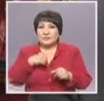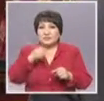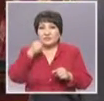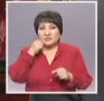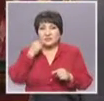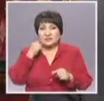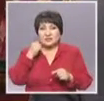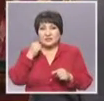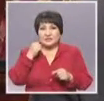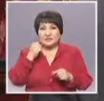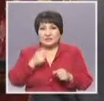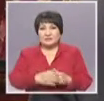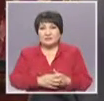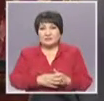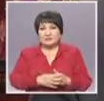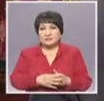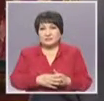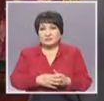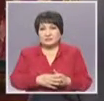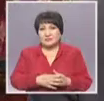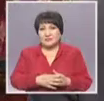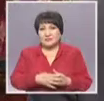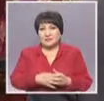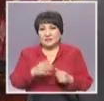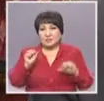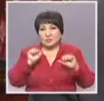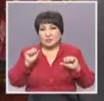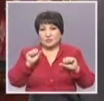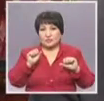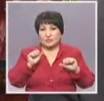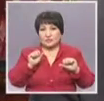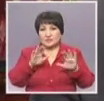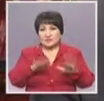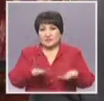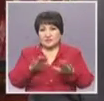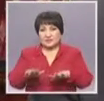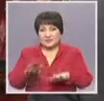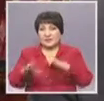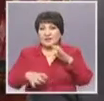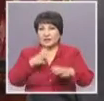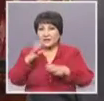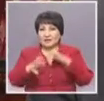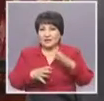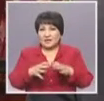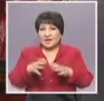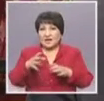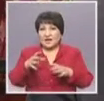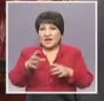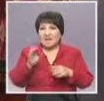жарысымыздың спорт жағы нысандарының халықаралық